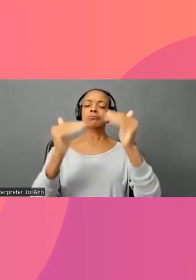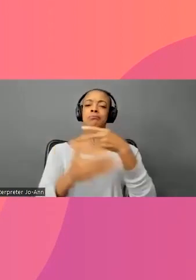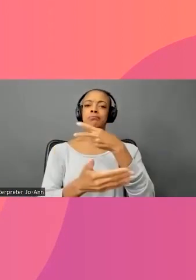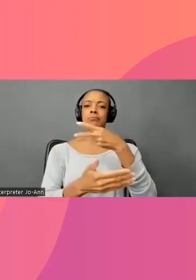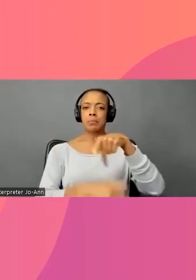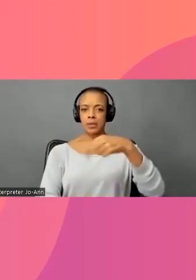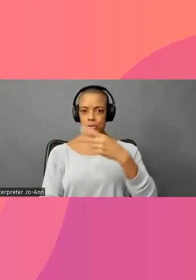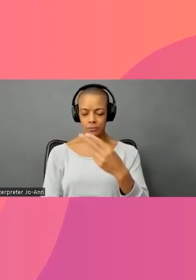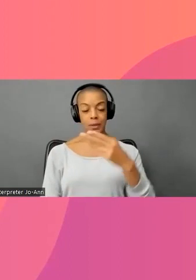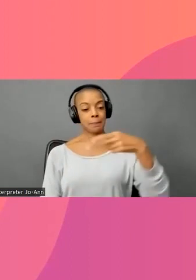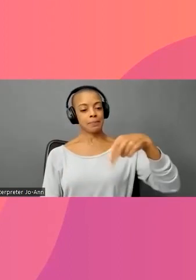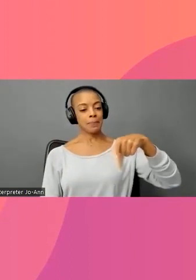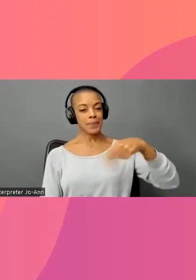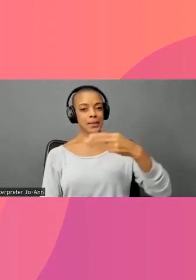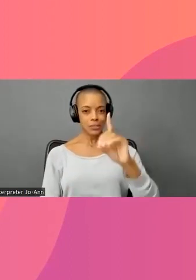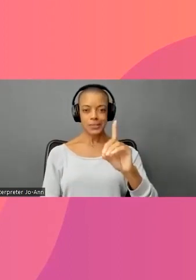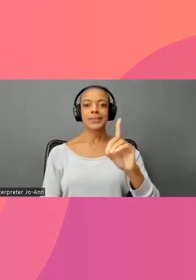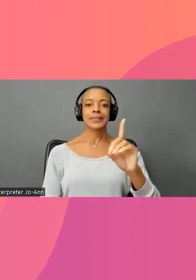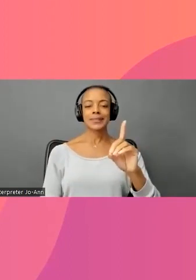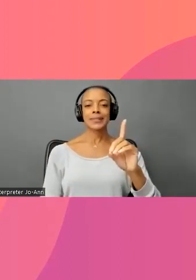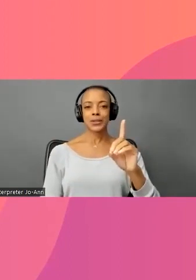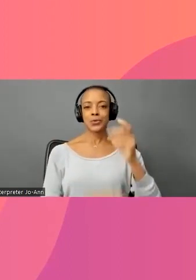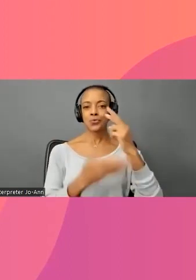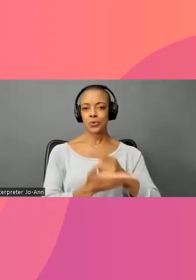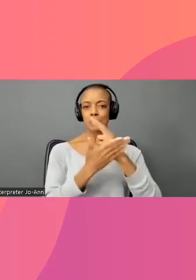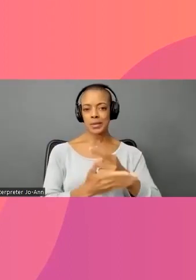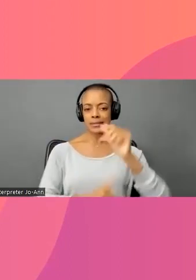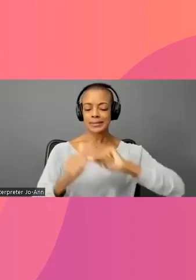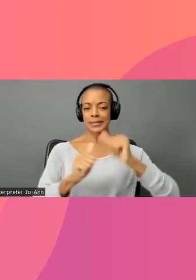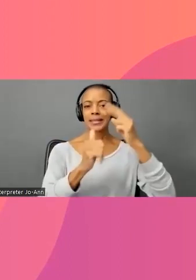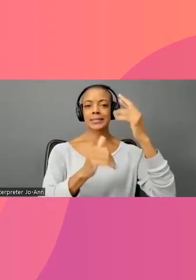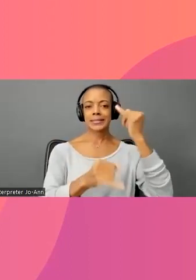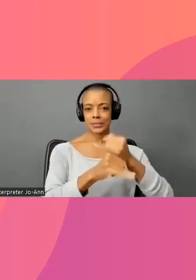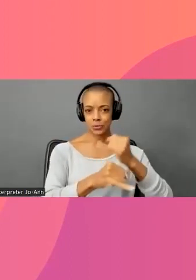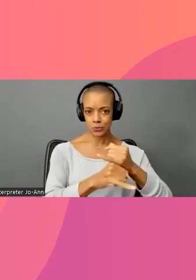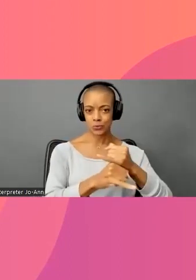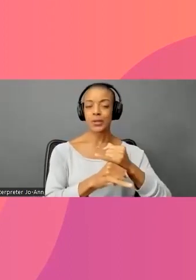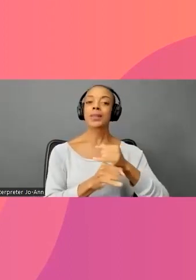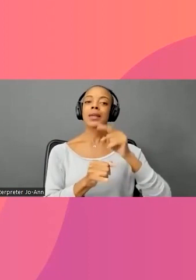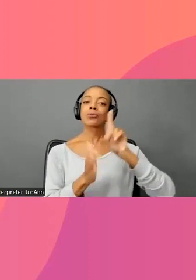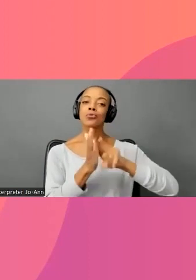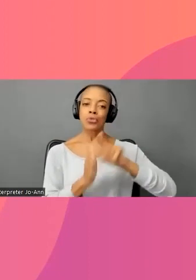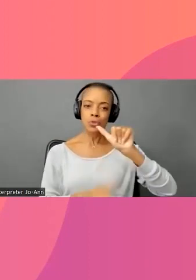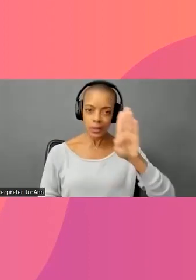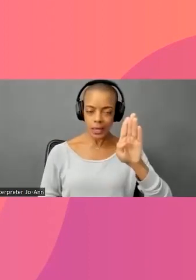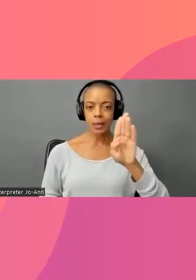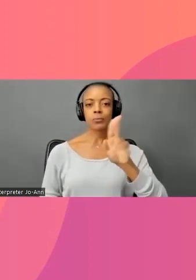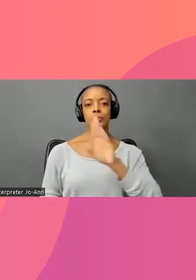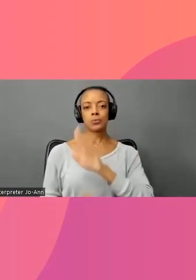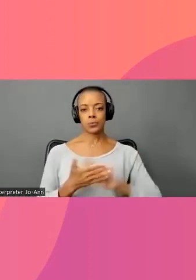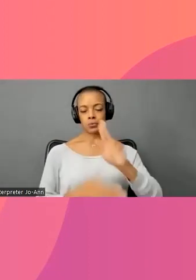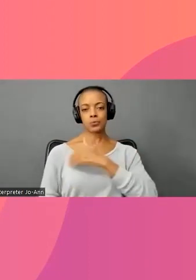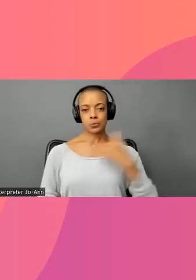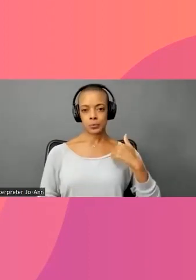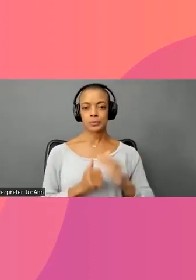donc décidé de faire mon doctorat à l'Institut des sciences de la réadaptation et d'obtenir la formation dans le laboratoire de